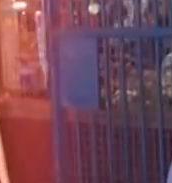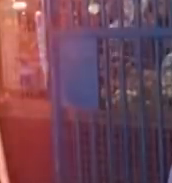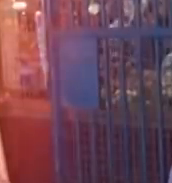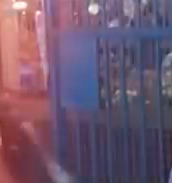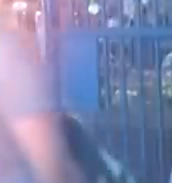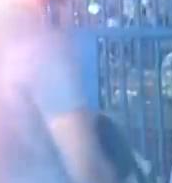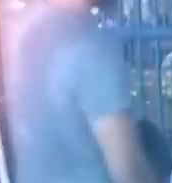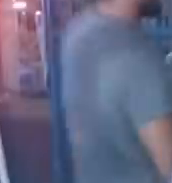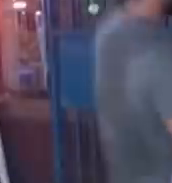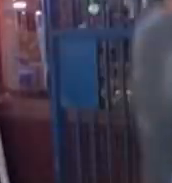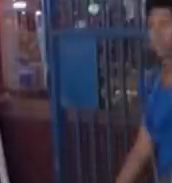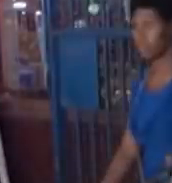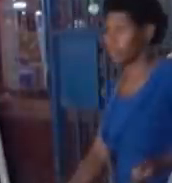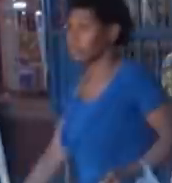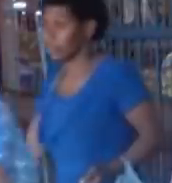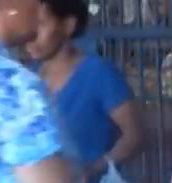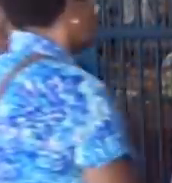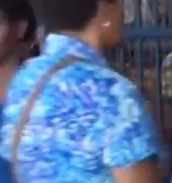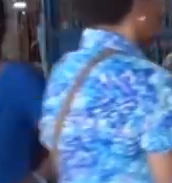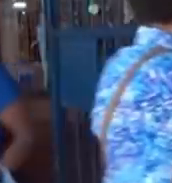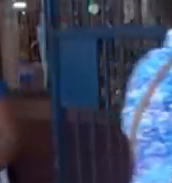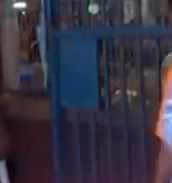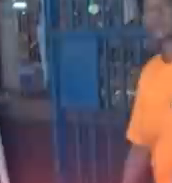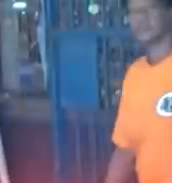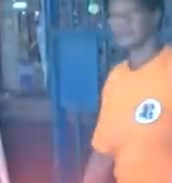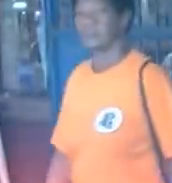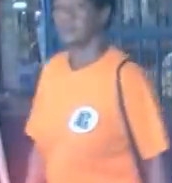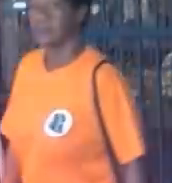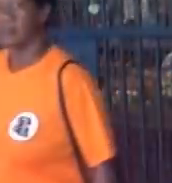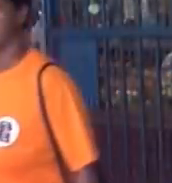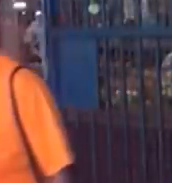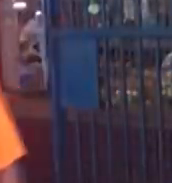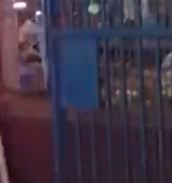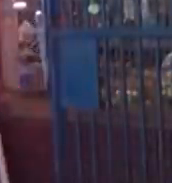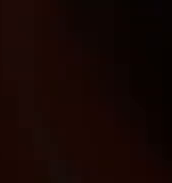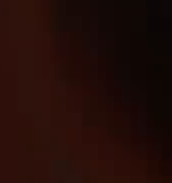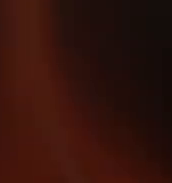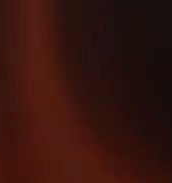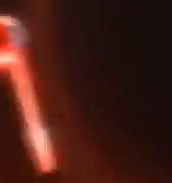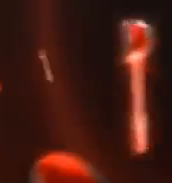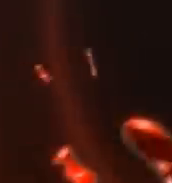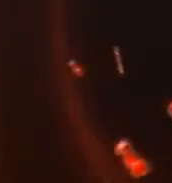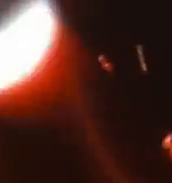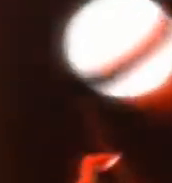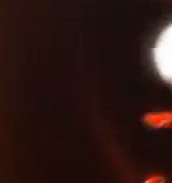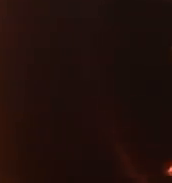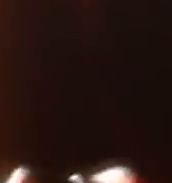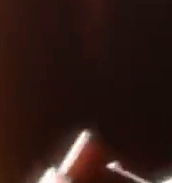हमारे सामने नाइक है गोमवा लेबू लटो का रेडियो फीजी 2 में